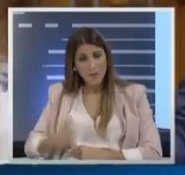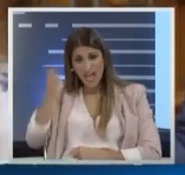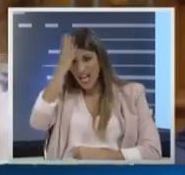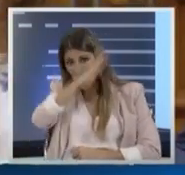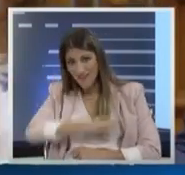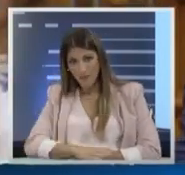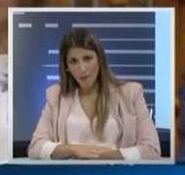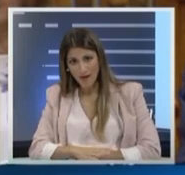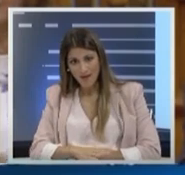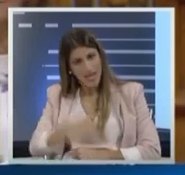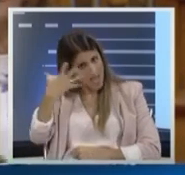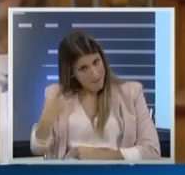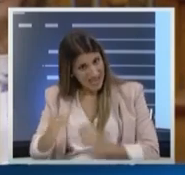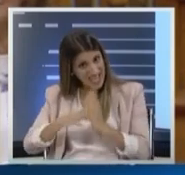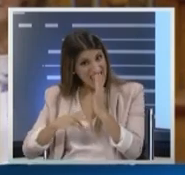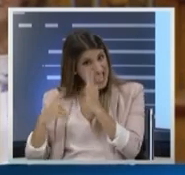Δεν σας αρέσουν.